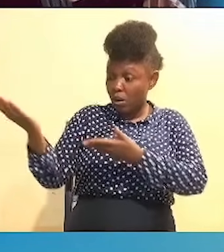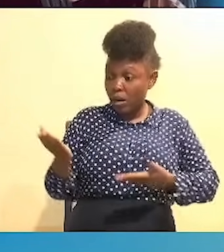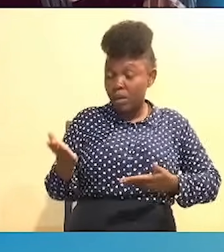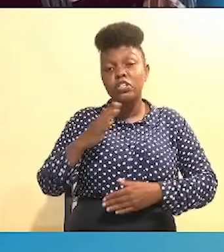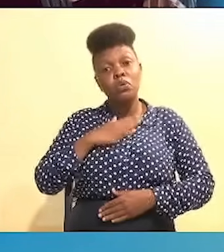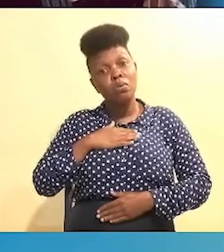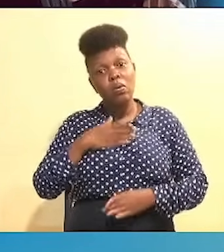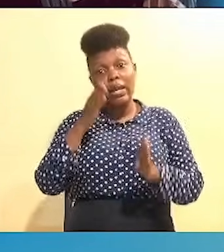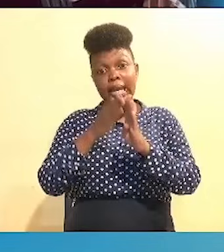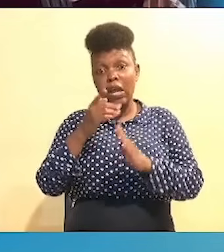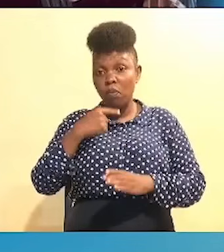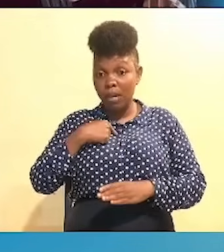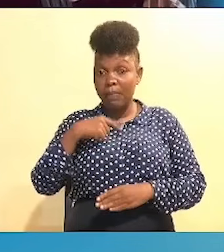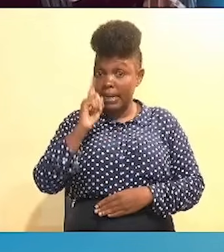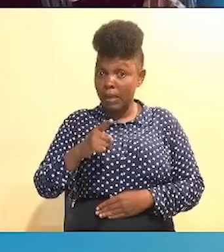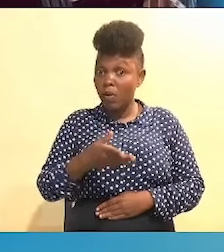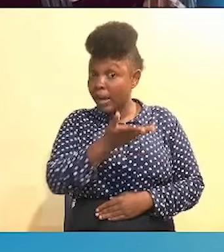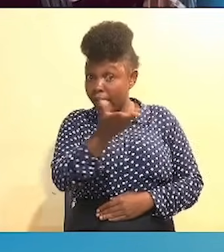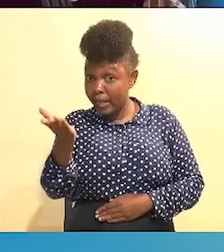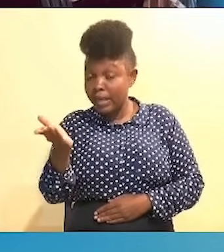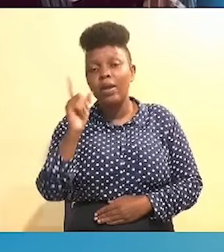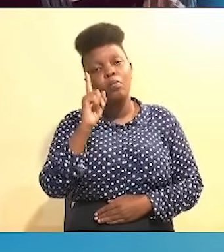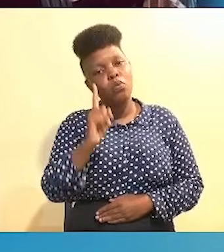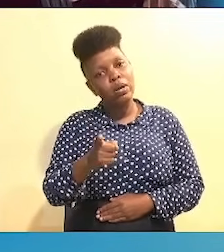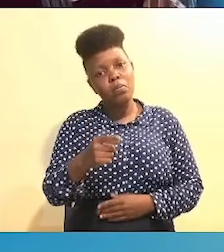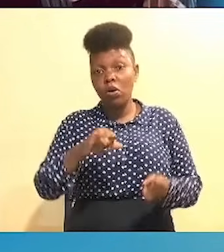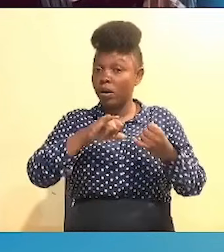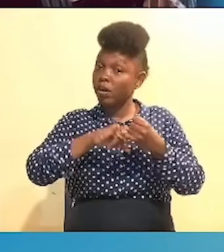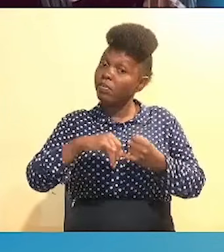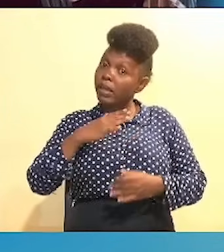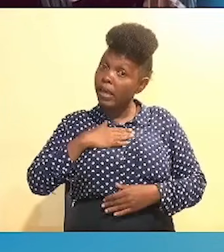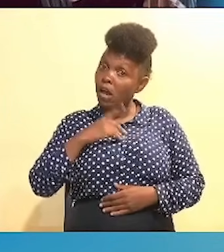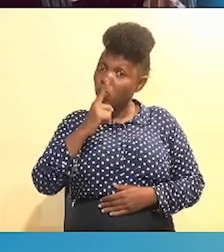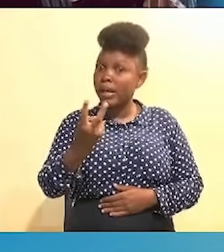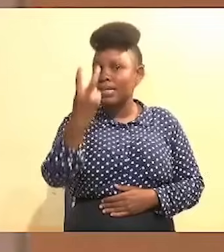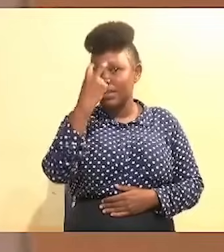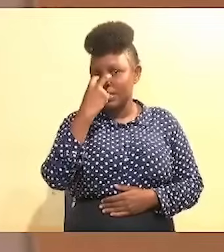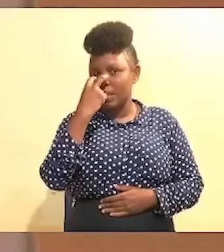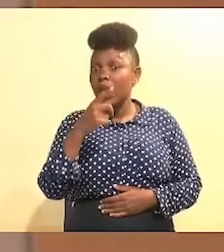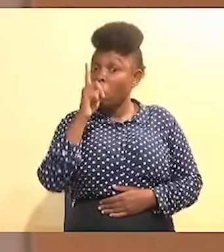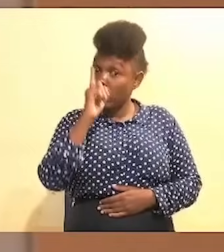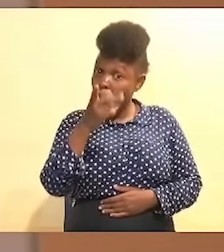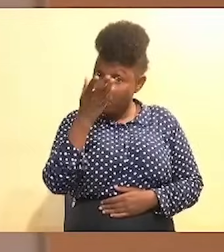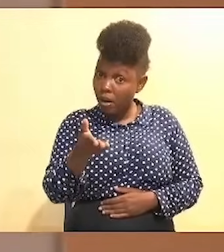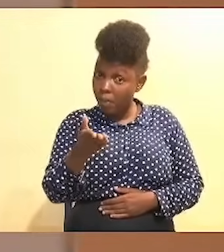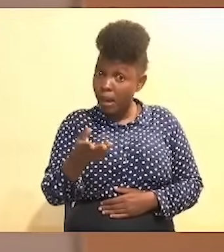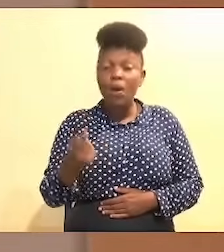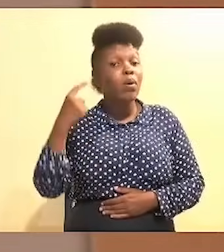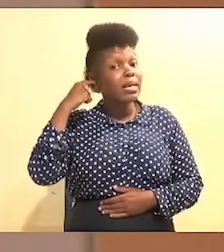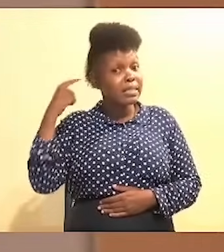kwangu. Ili nilipo mimi, nanyi muwepo. Rafiki yangu unayenitazama na uliyeko hapa na